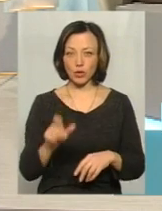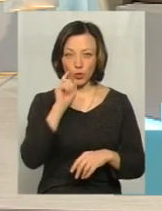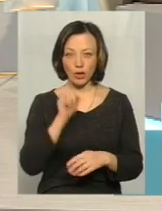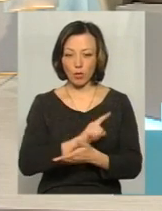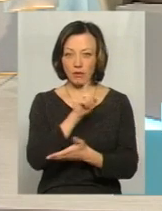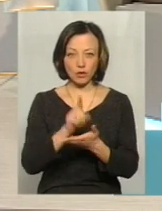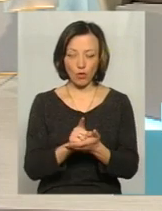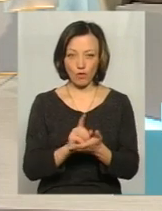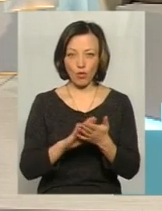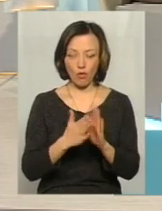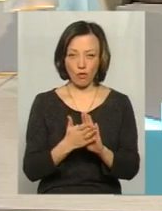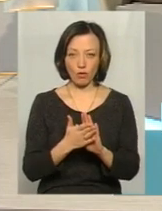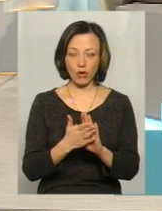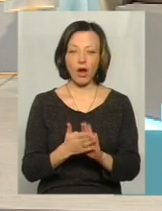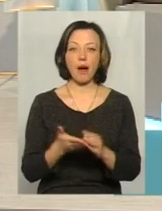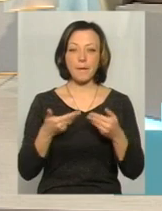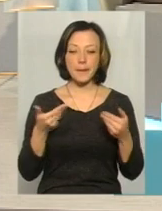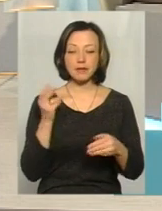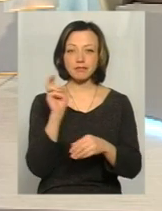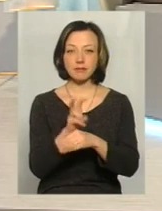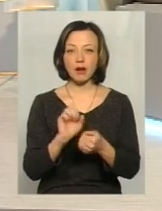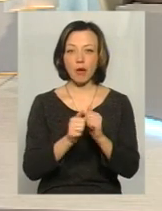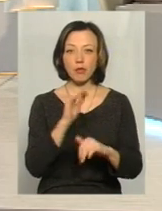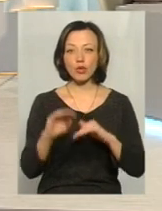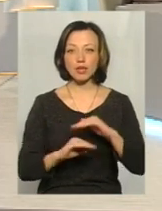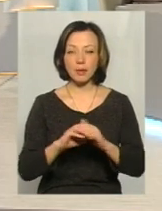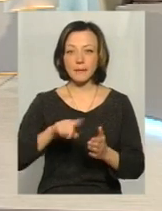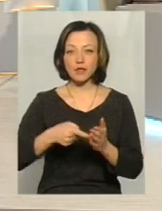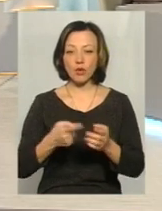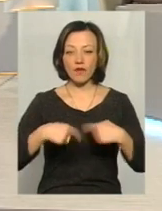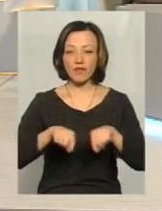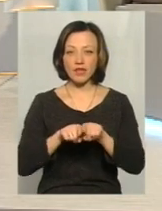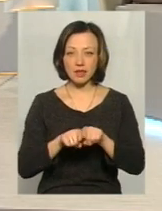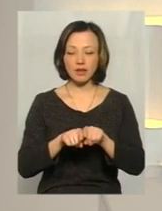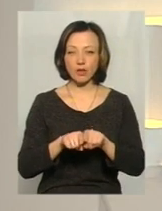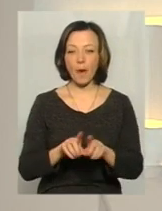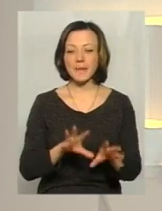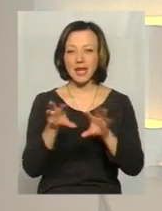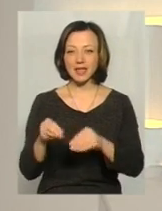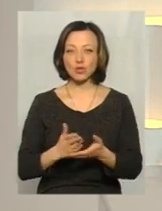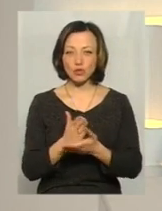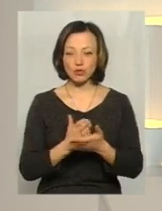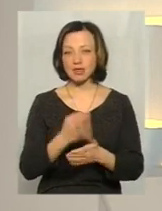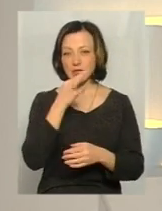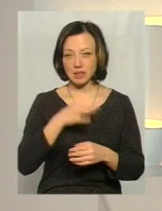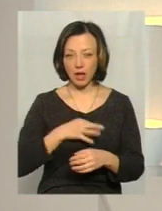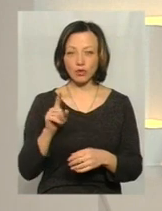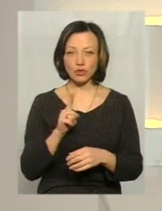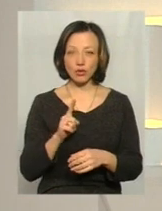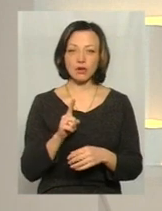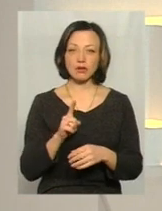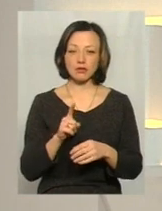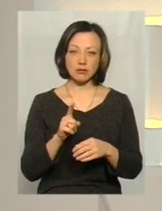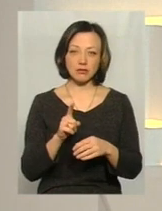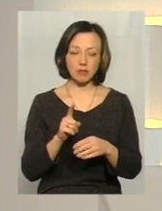України є обов'язковою. Ми навідались до Кам'янець-Подільського міського відділу міграційної служби, і там нас запевнили, що за ними справа